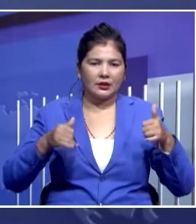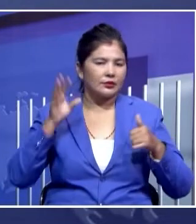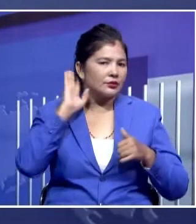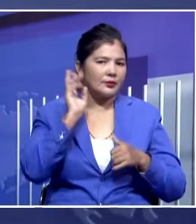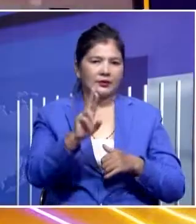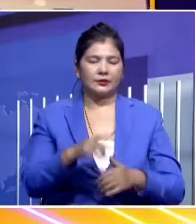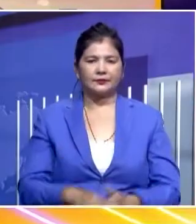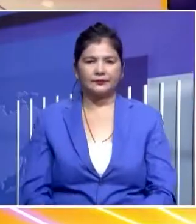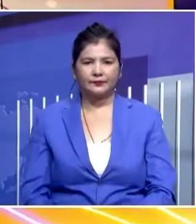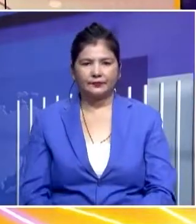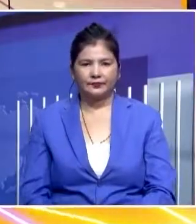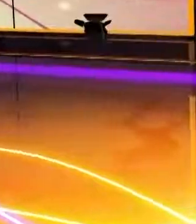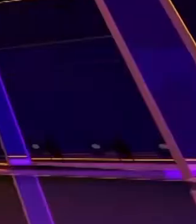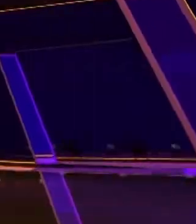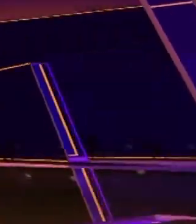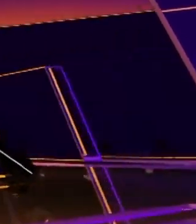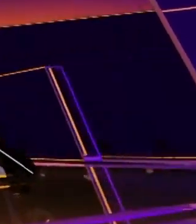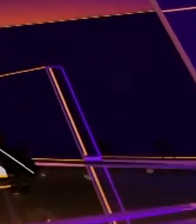समाचार।